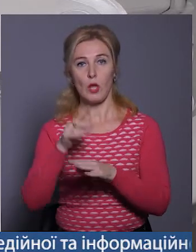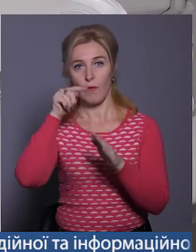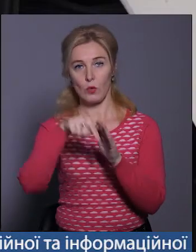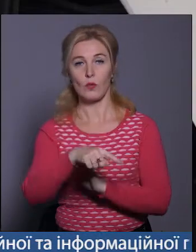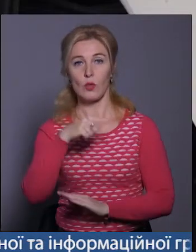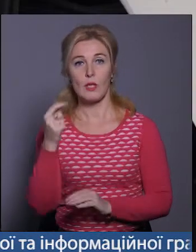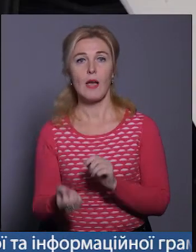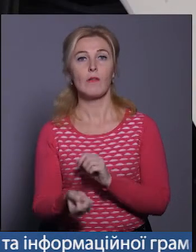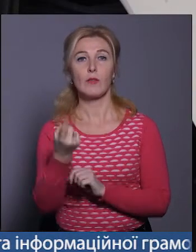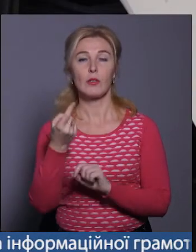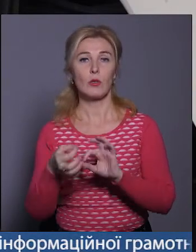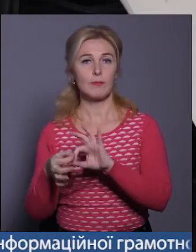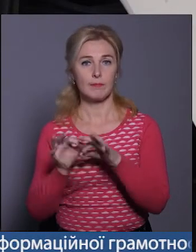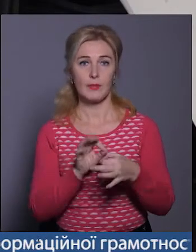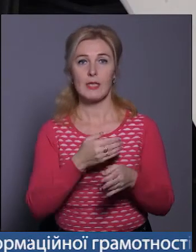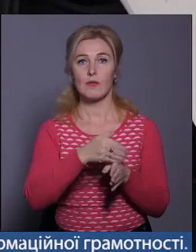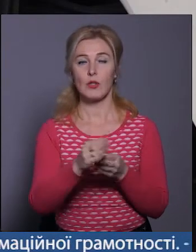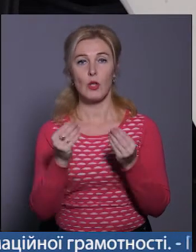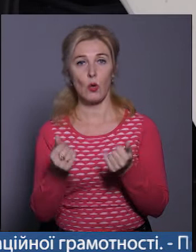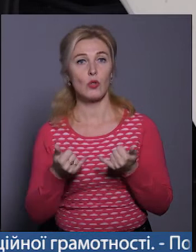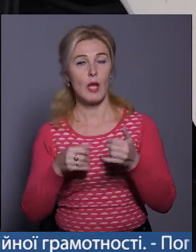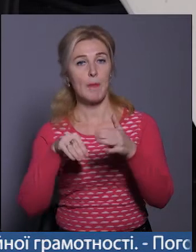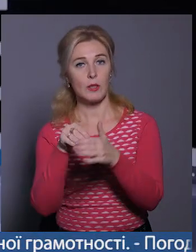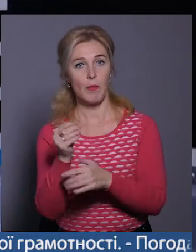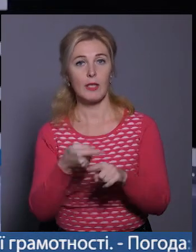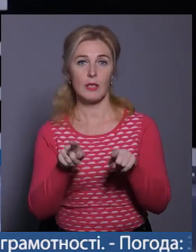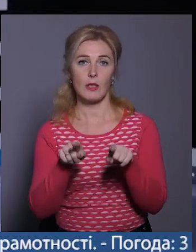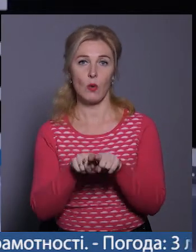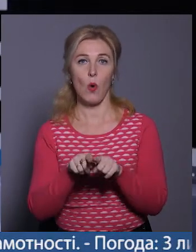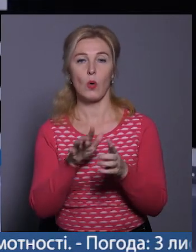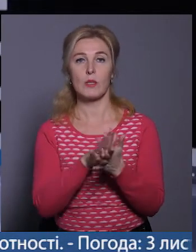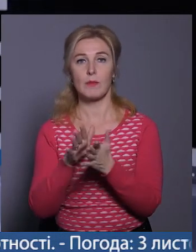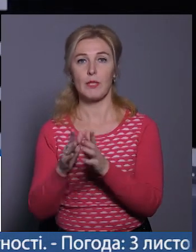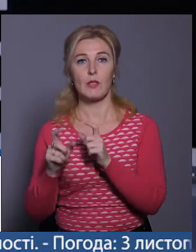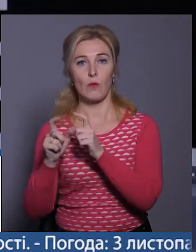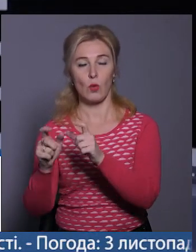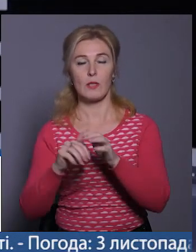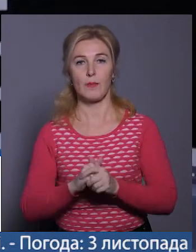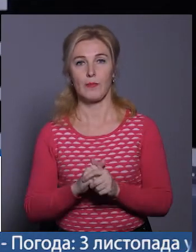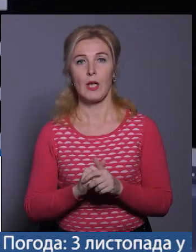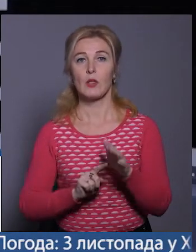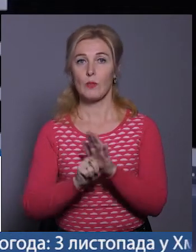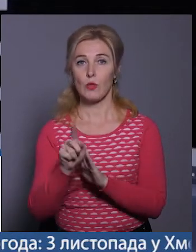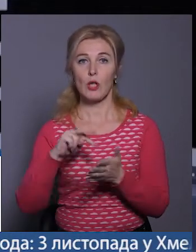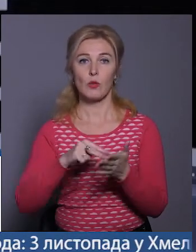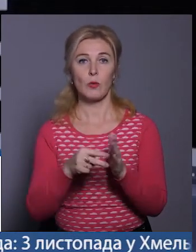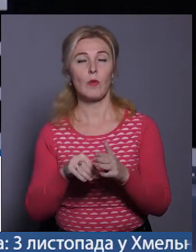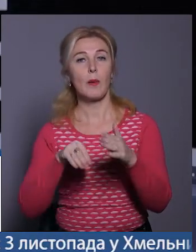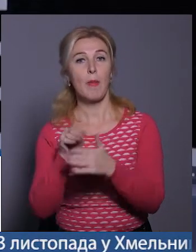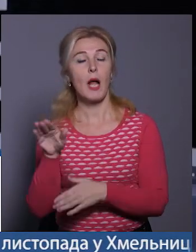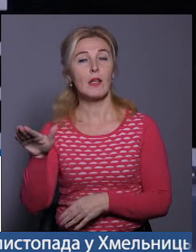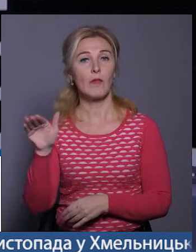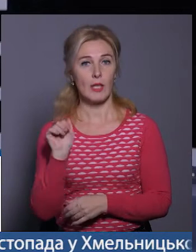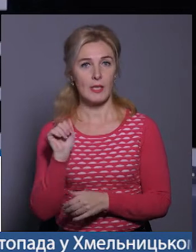Росії виникли труднощі з виділенням коштів для придбання сміттєвоза. Насправді комунальне підприємство спочатку планувало брати його в